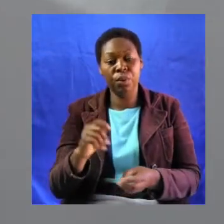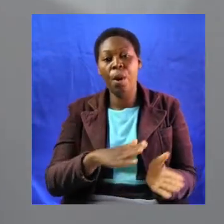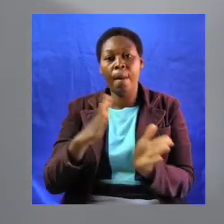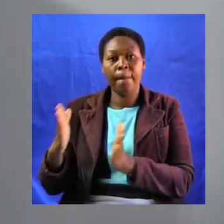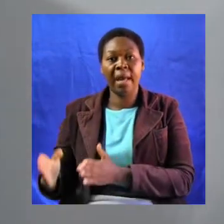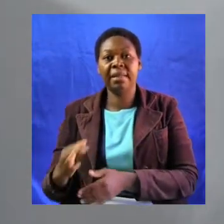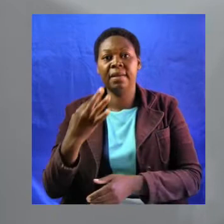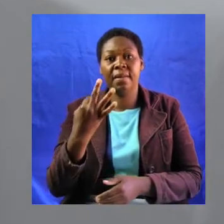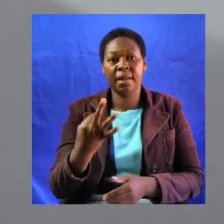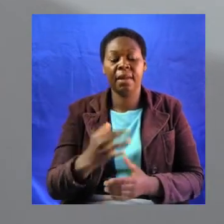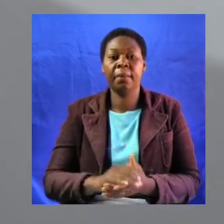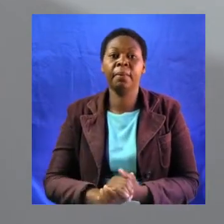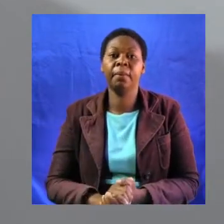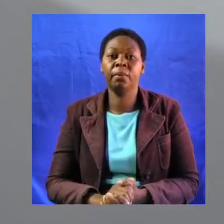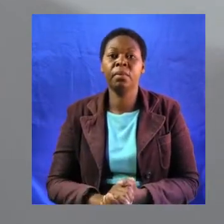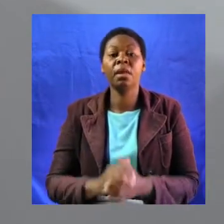Saka panapa